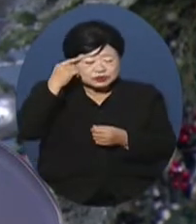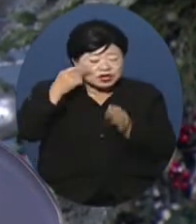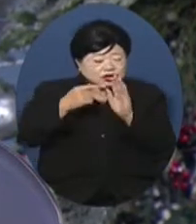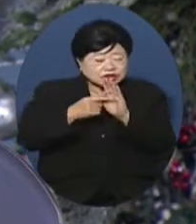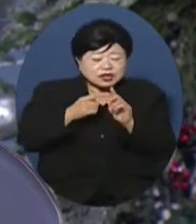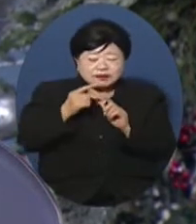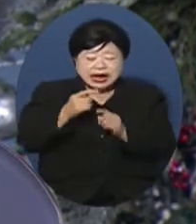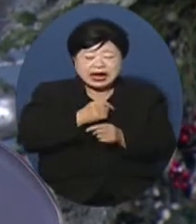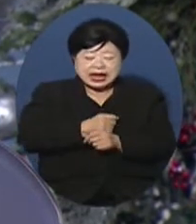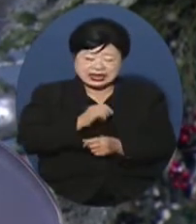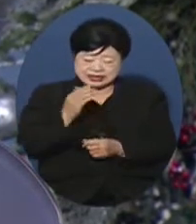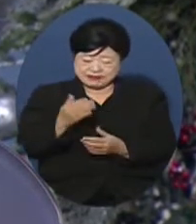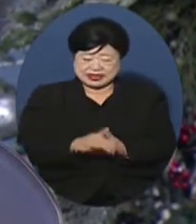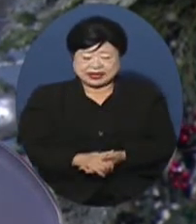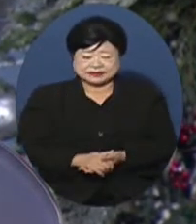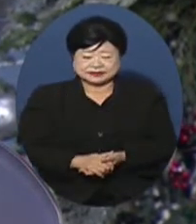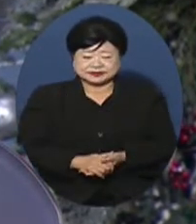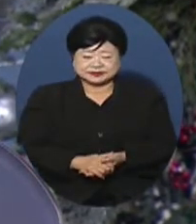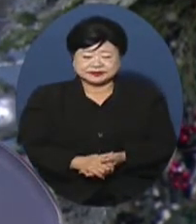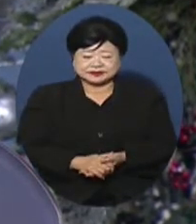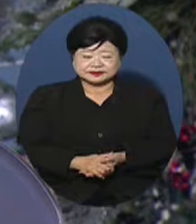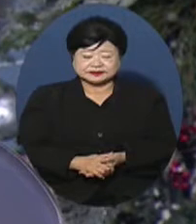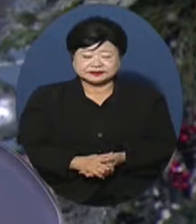말을 하게 좀 이제